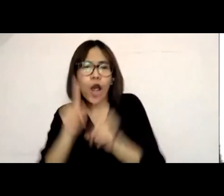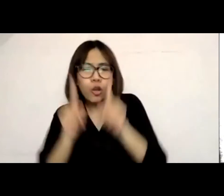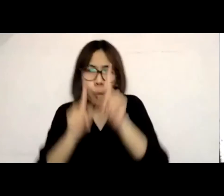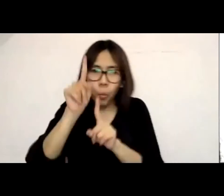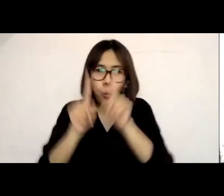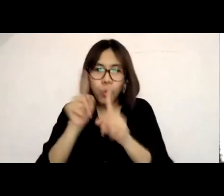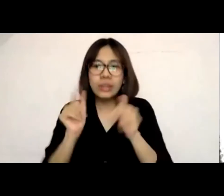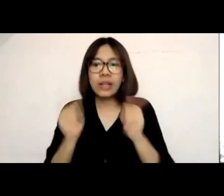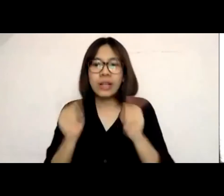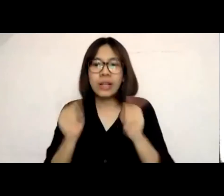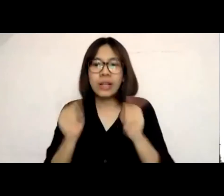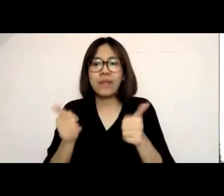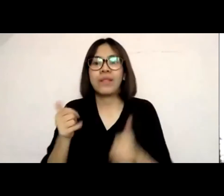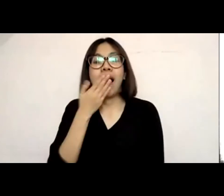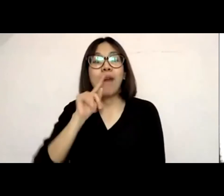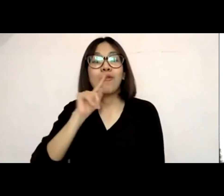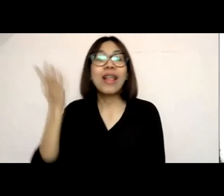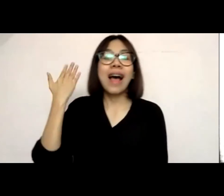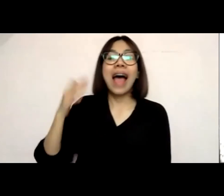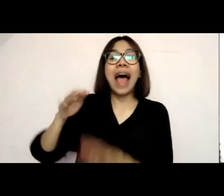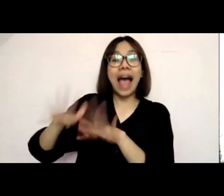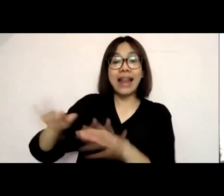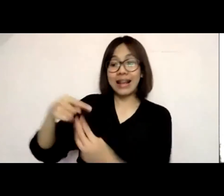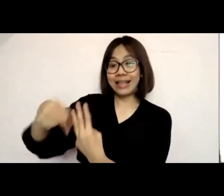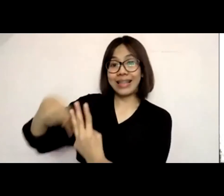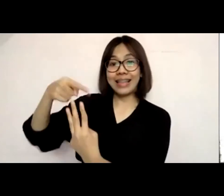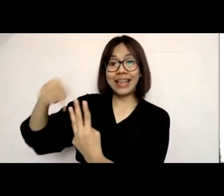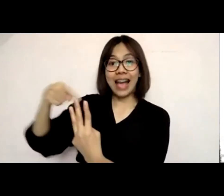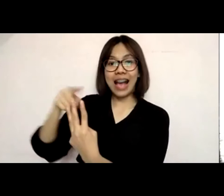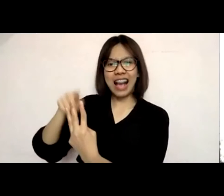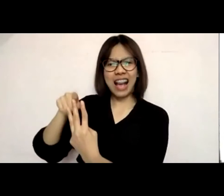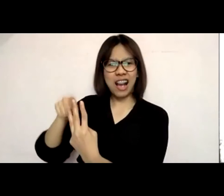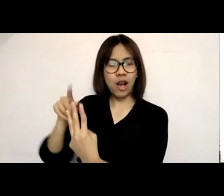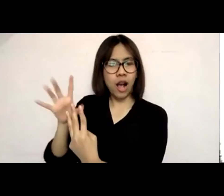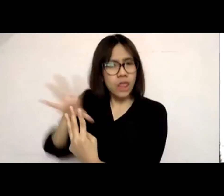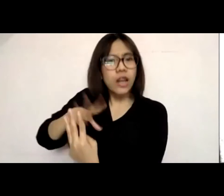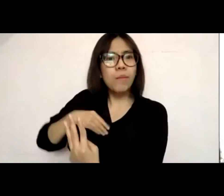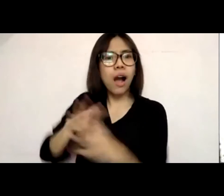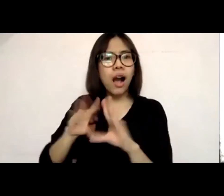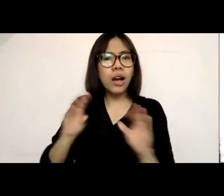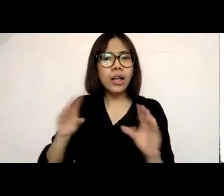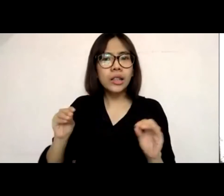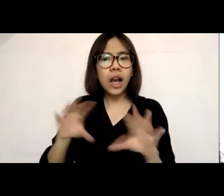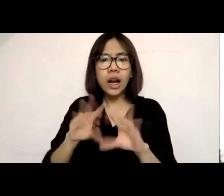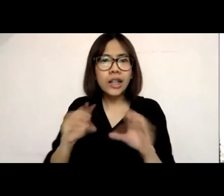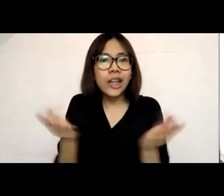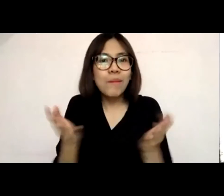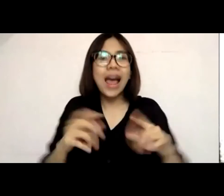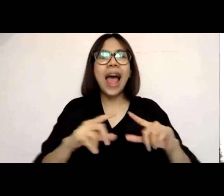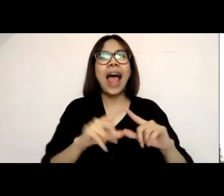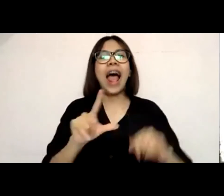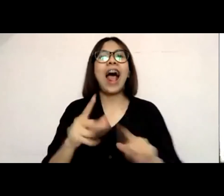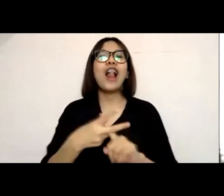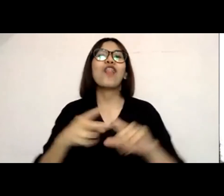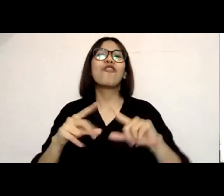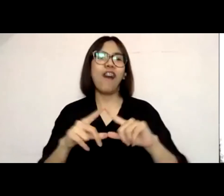dari anak-anak kemarin, 3 anak kita keterima bekerja di Alfa gitu.